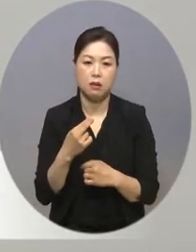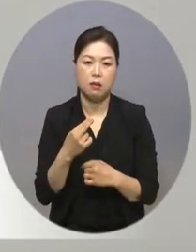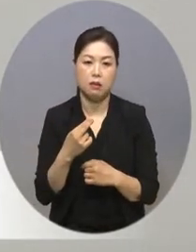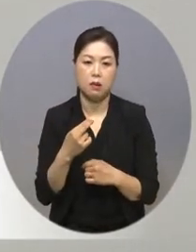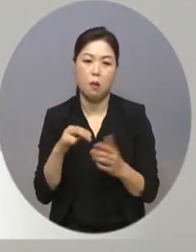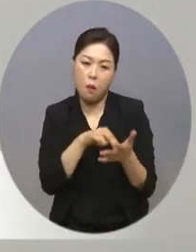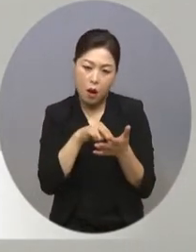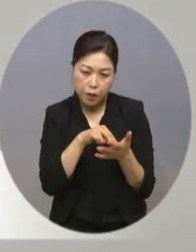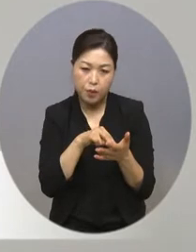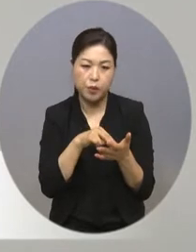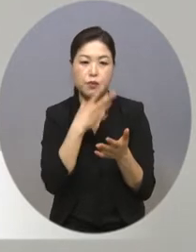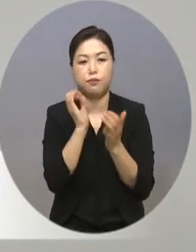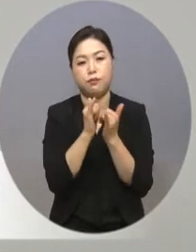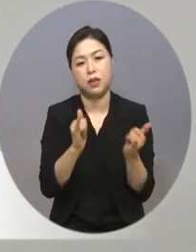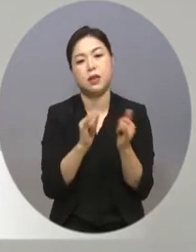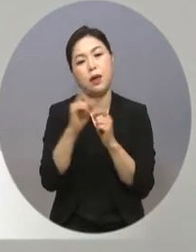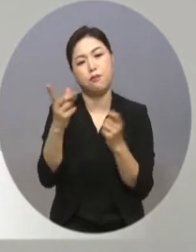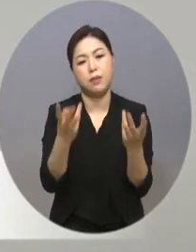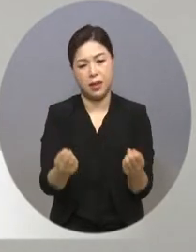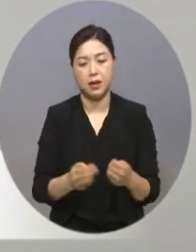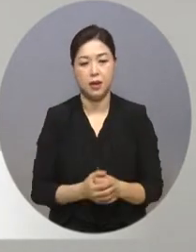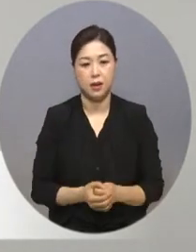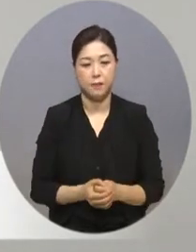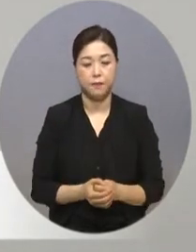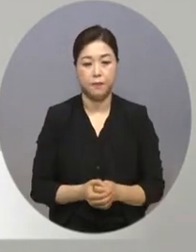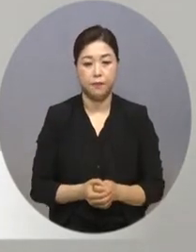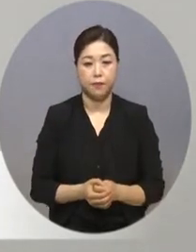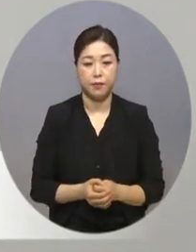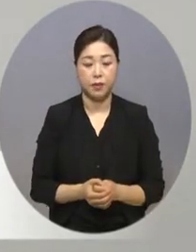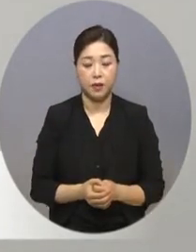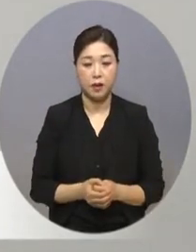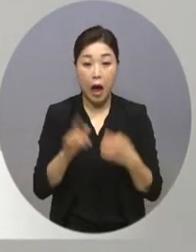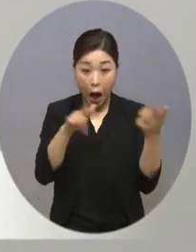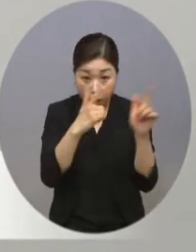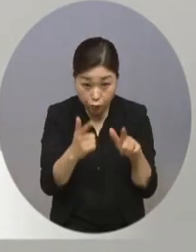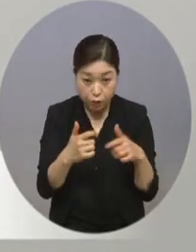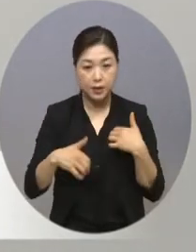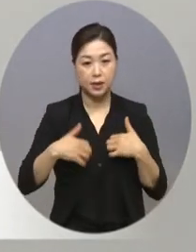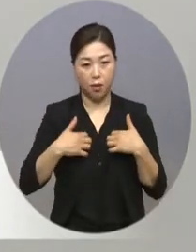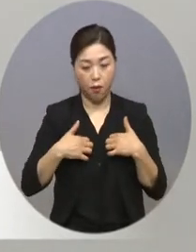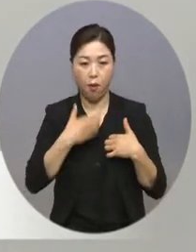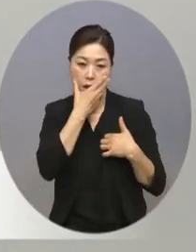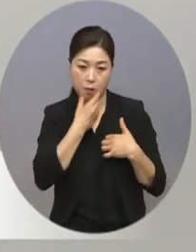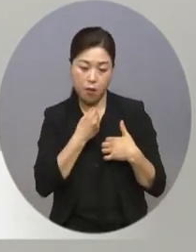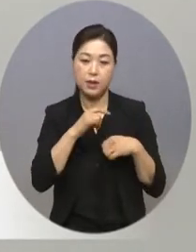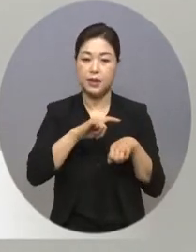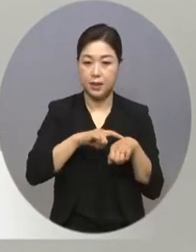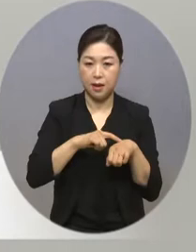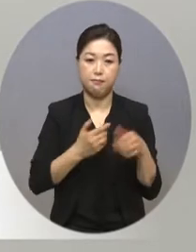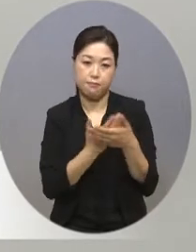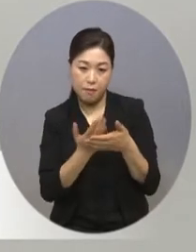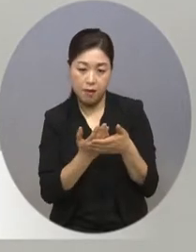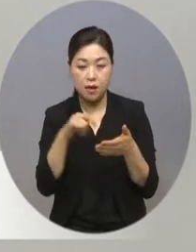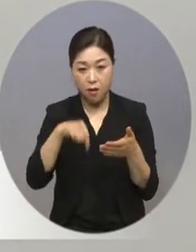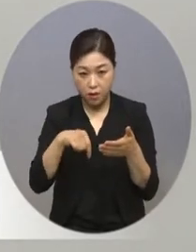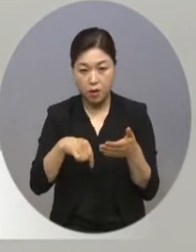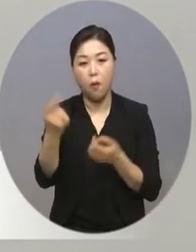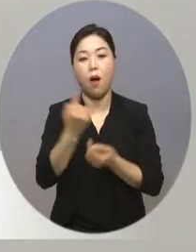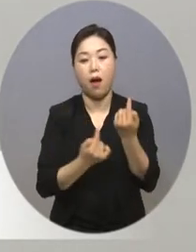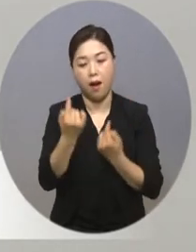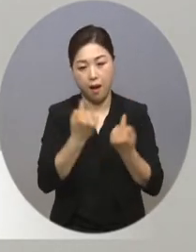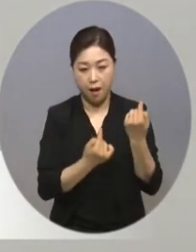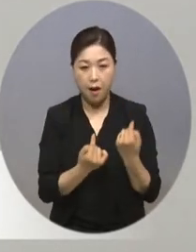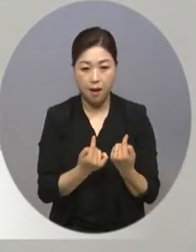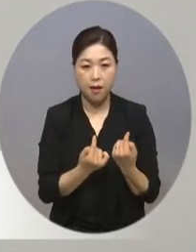대부분입니다. 그래서 이 어르신들이 하루라도 정말 즐겁고 행복한 시간이라도 여기에서